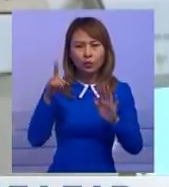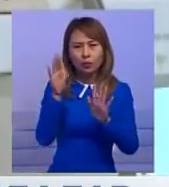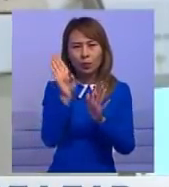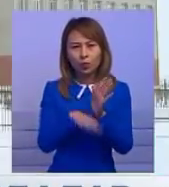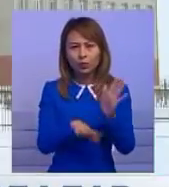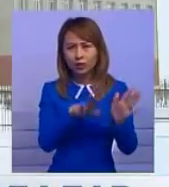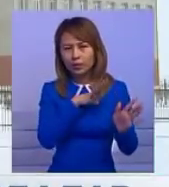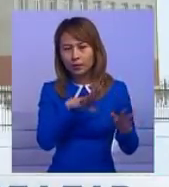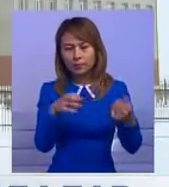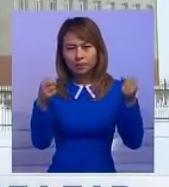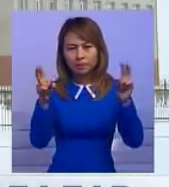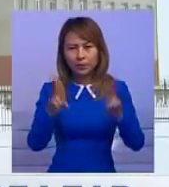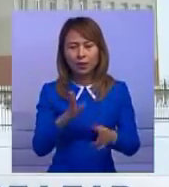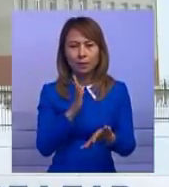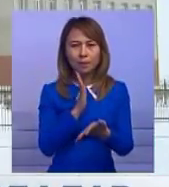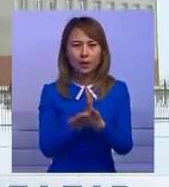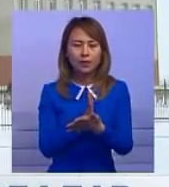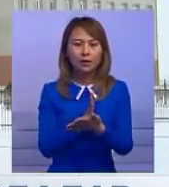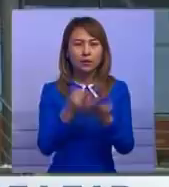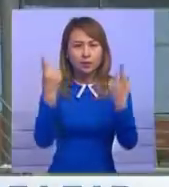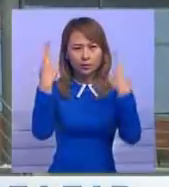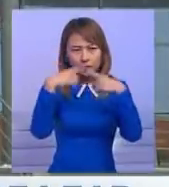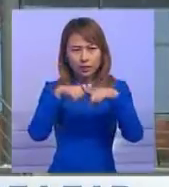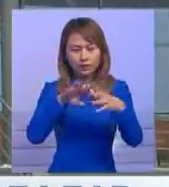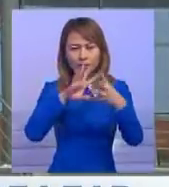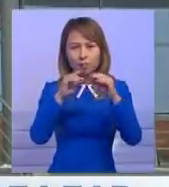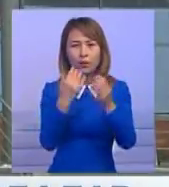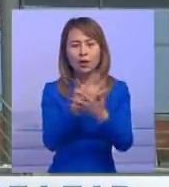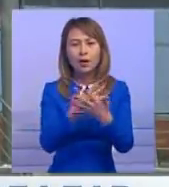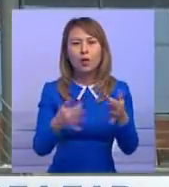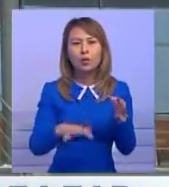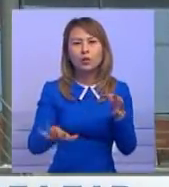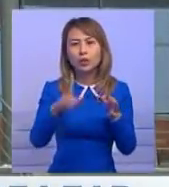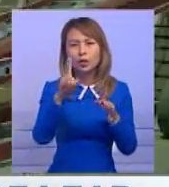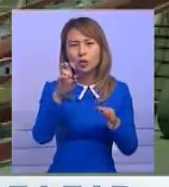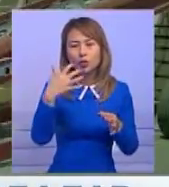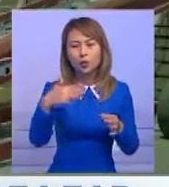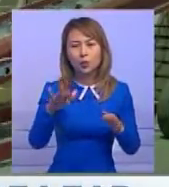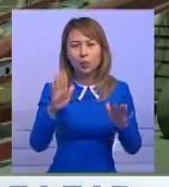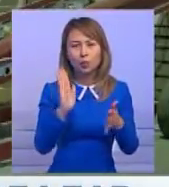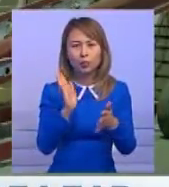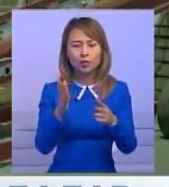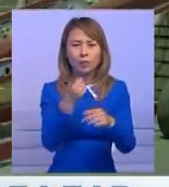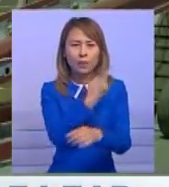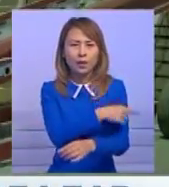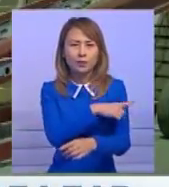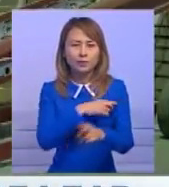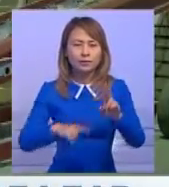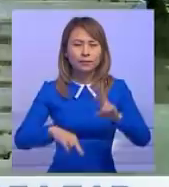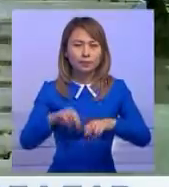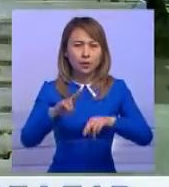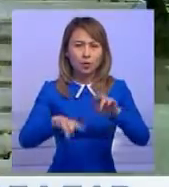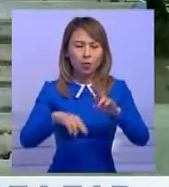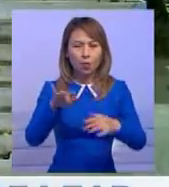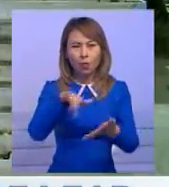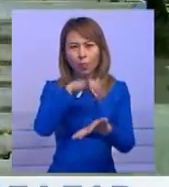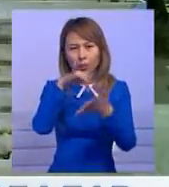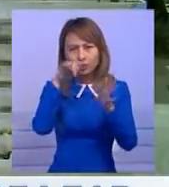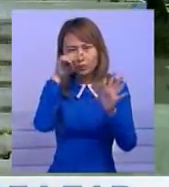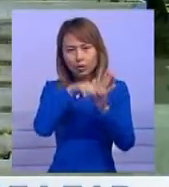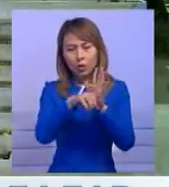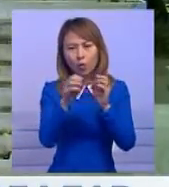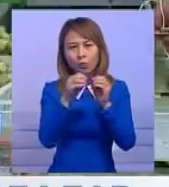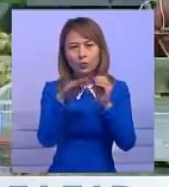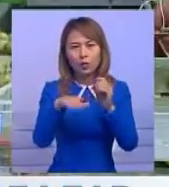анықтайтын арнайы аппараттармен жабдықталатын болады. Одан өзге облыс орталығында 250 орындық емхана салынады. Ал қала іргесіндегі Ақсай ауылында сыйымдылығы